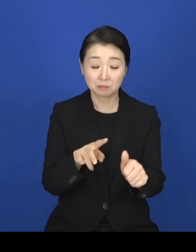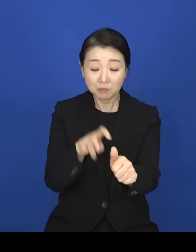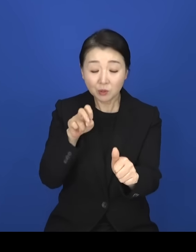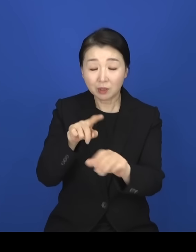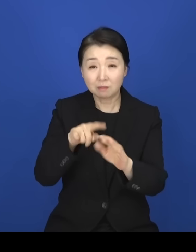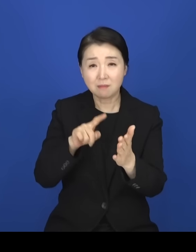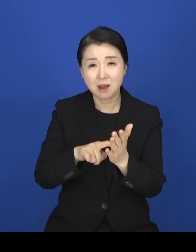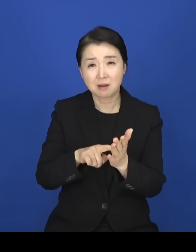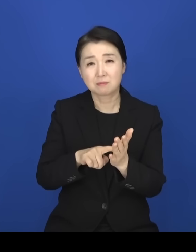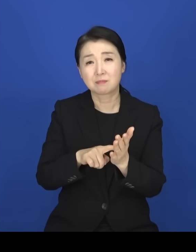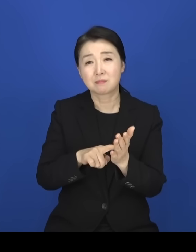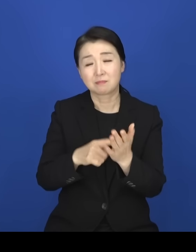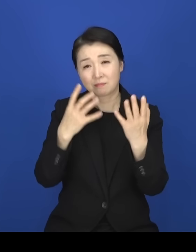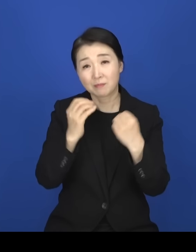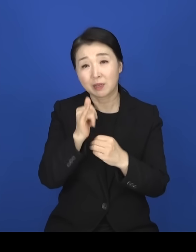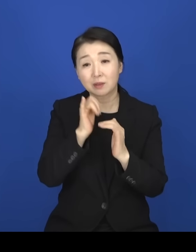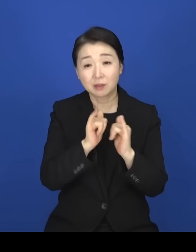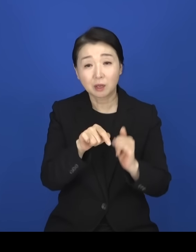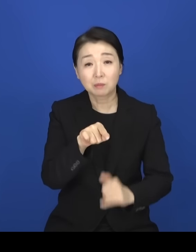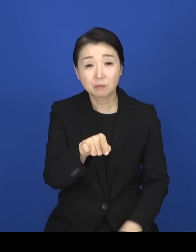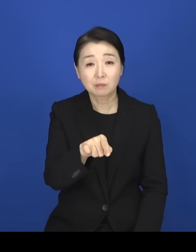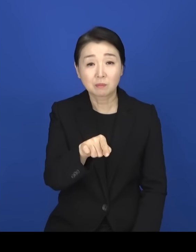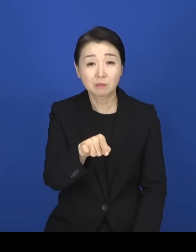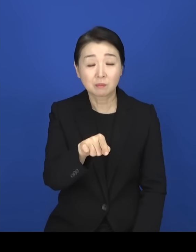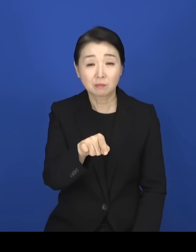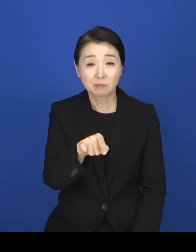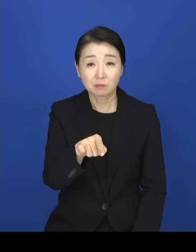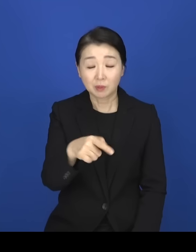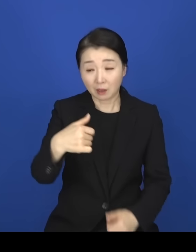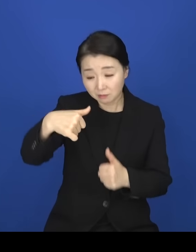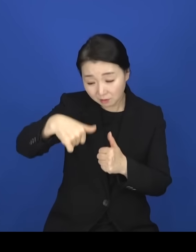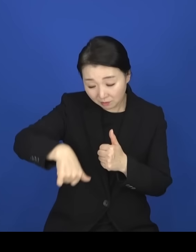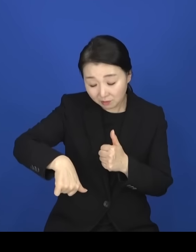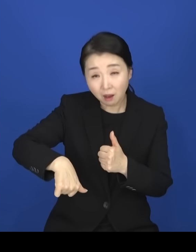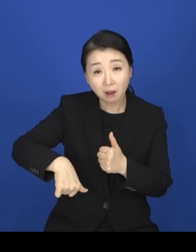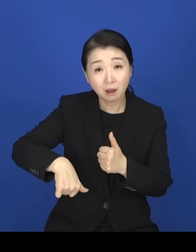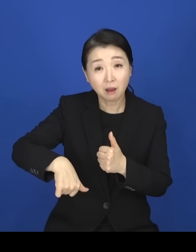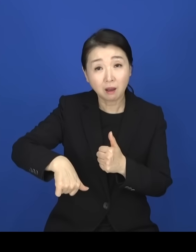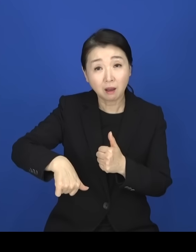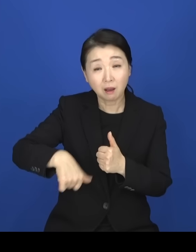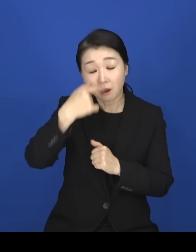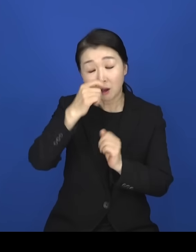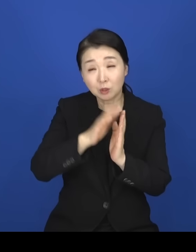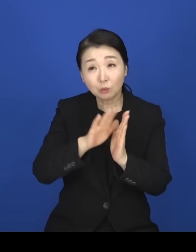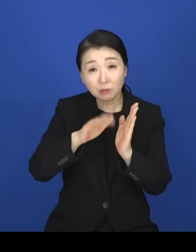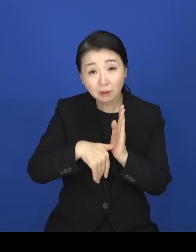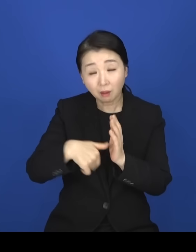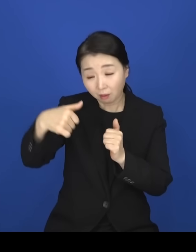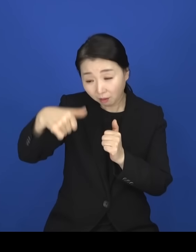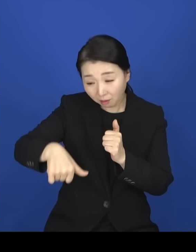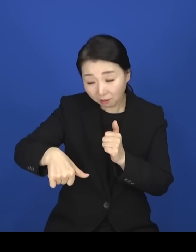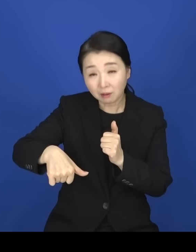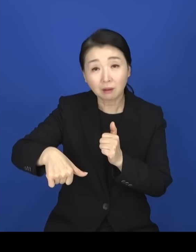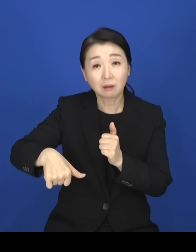마음이 가득했던 사람이 네, 거기 있어요. 저한테 인사를 하는 거예요. 오. 새벽 기도 앞에서? 기리 씨 하면서 인사를 하는 예, 거예요.